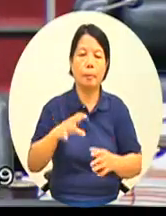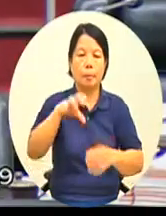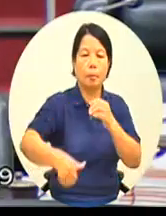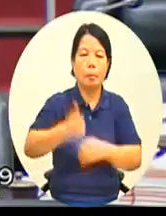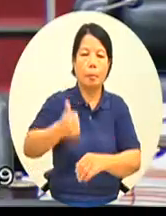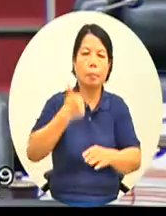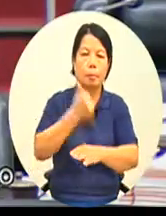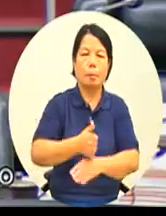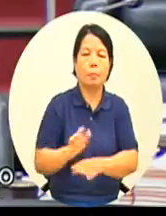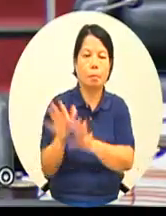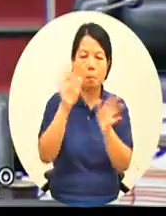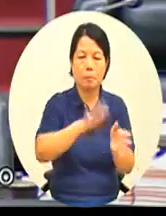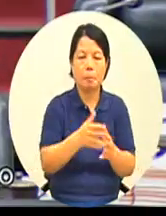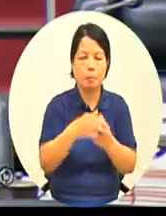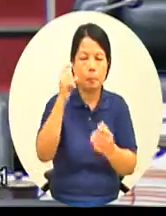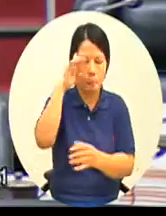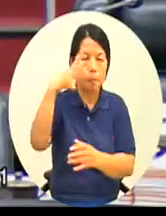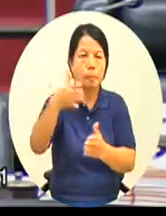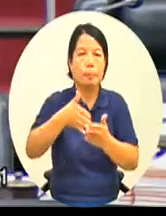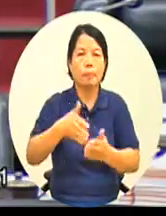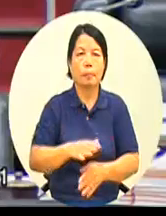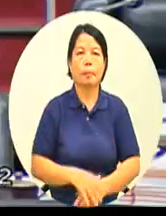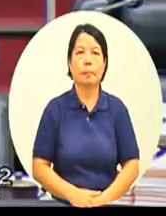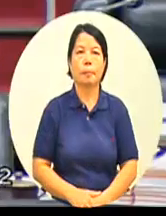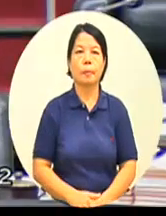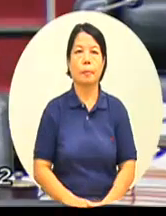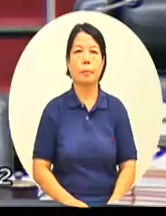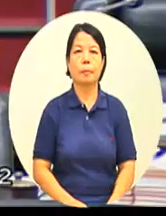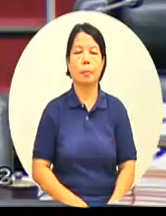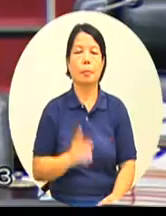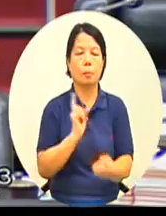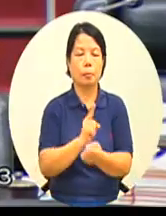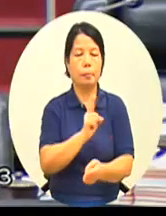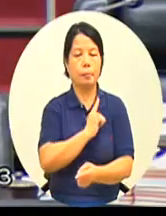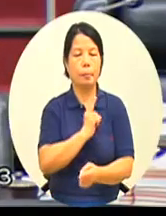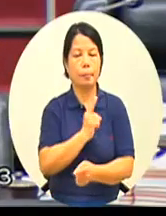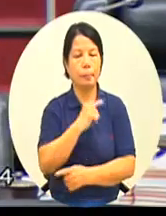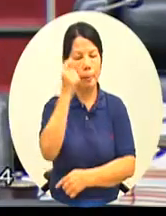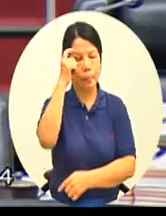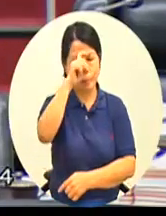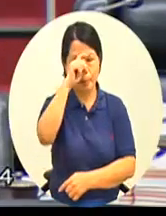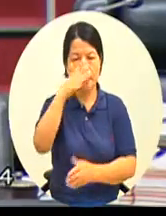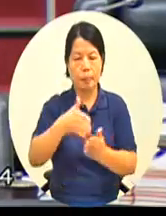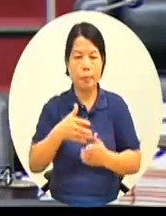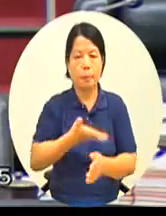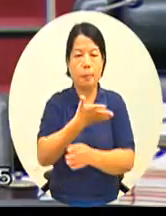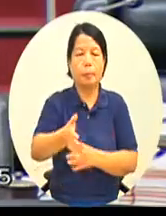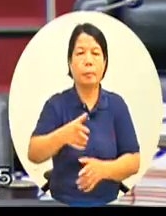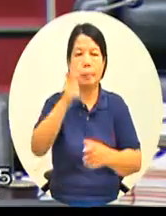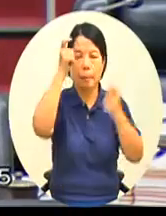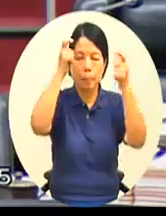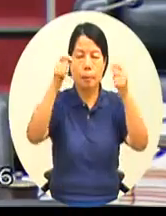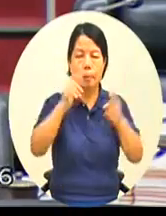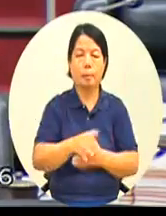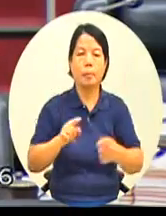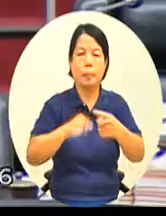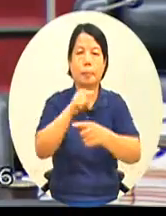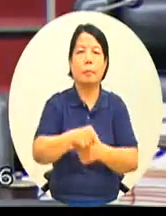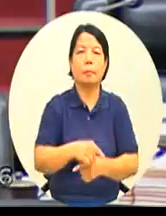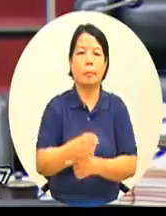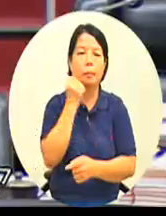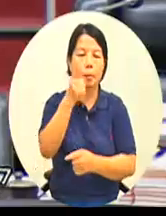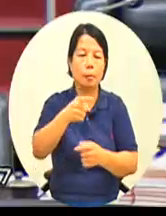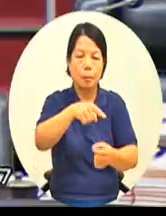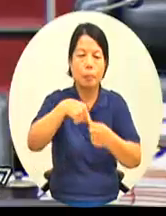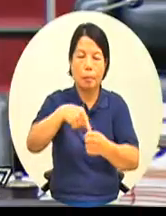气象，毕竟年轻人一定要有一些新的对自己的展望，让高雄平均薪资大幅